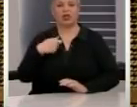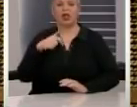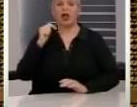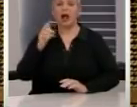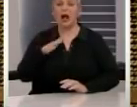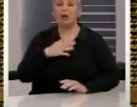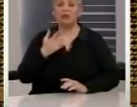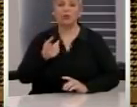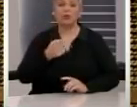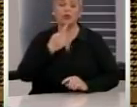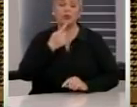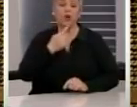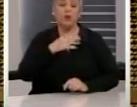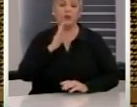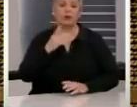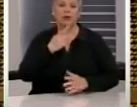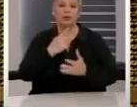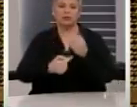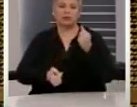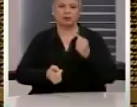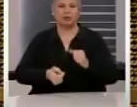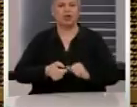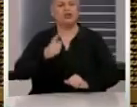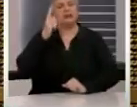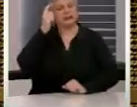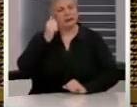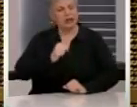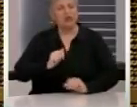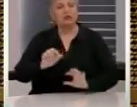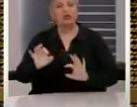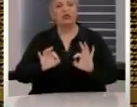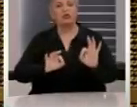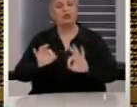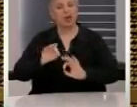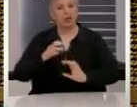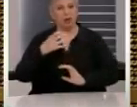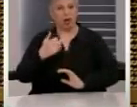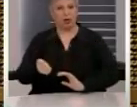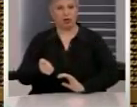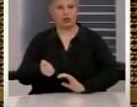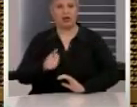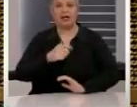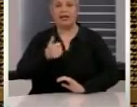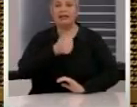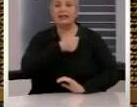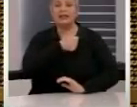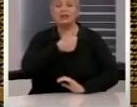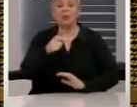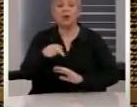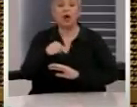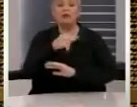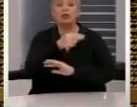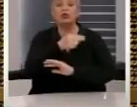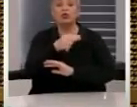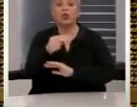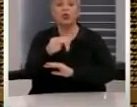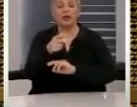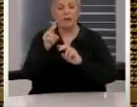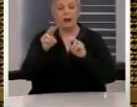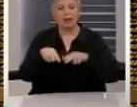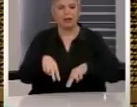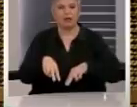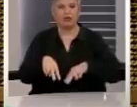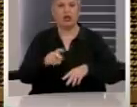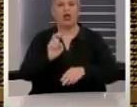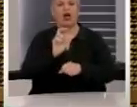αναφορά, δεν είναι καθόλου τυχαία αναφορά, διότι επανειλημμένα μόνο αυτό το θέμα αναγνωρίζετε, για τα άλλα θεωρείτε